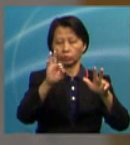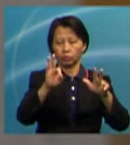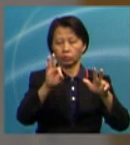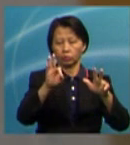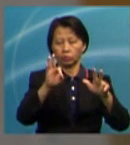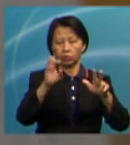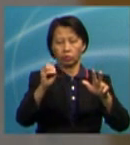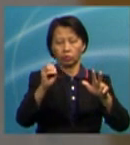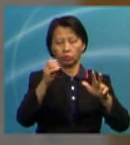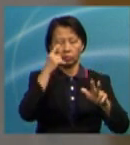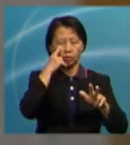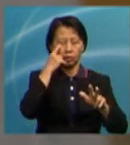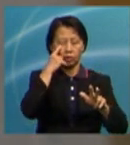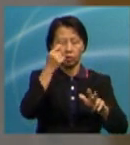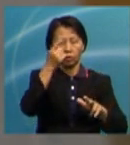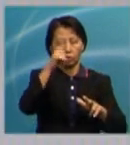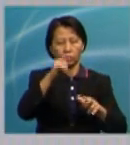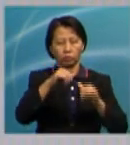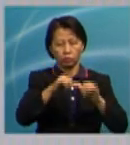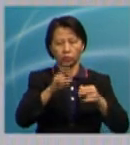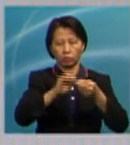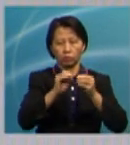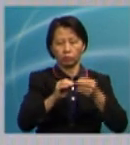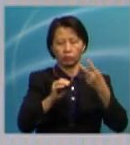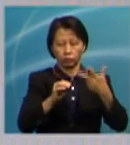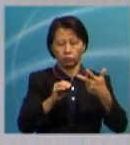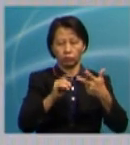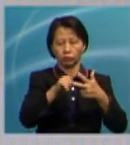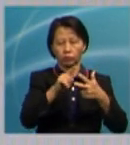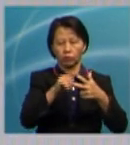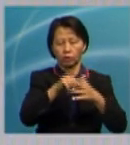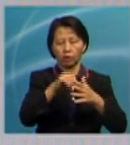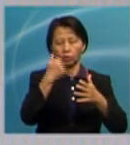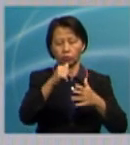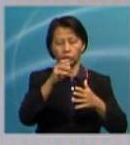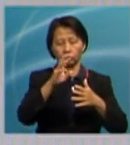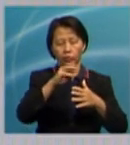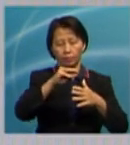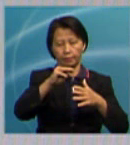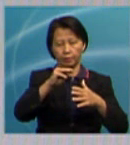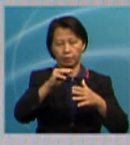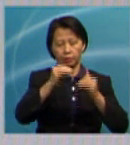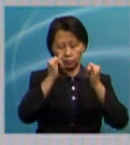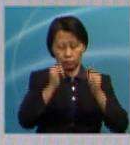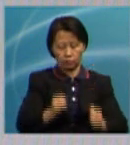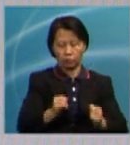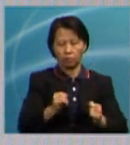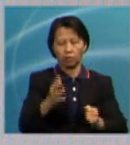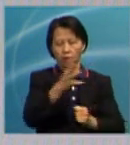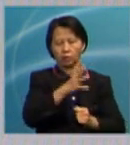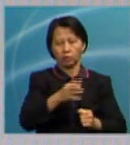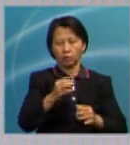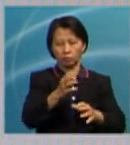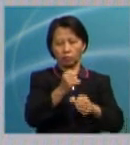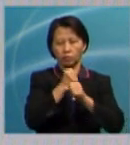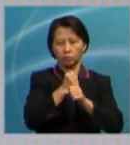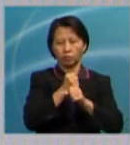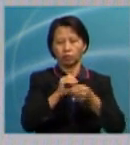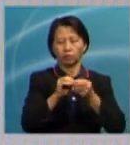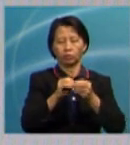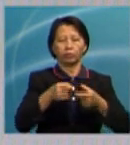357.90 mata untuk menduduki Tempat kedua dalam acara 10 met platform individu sekaligus meraih